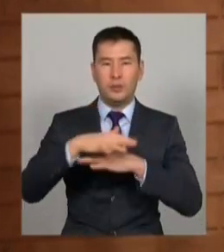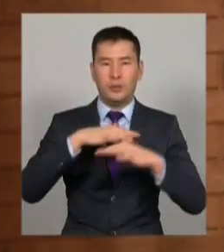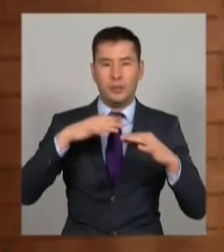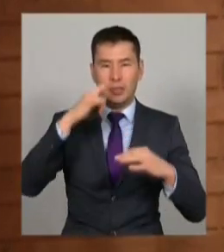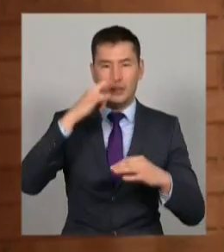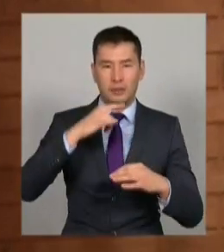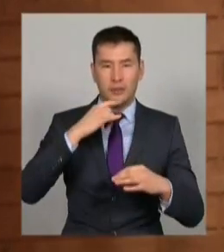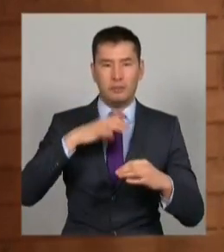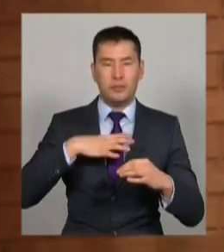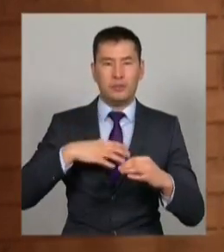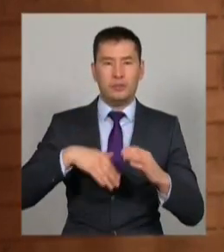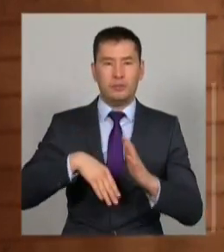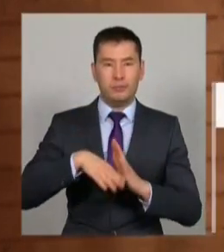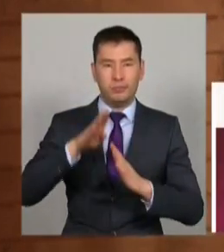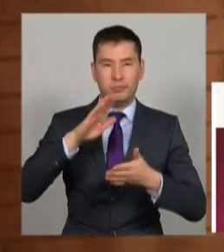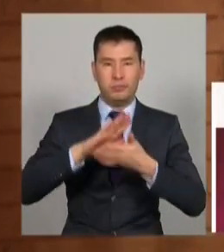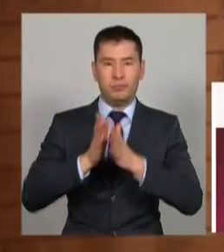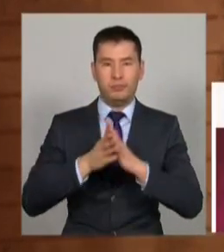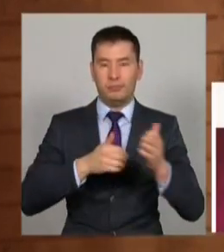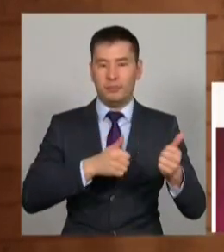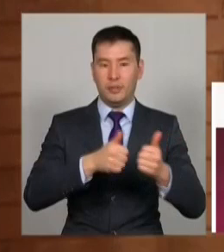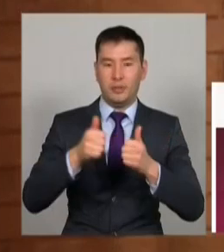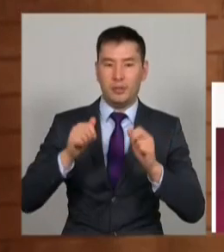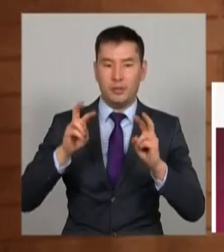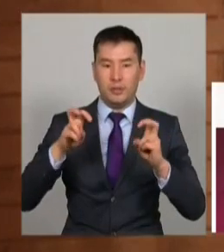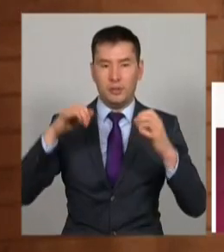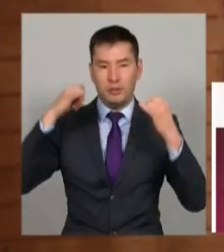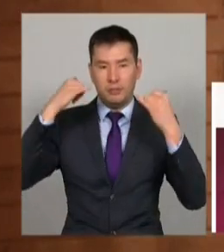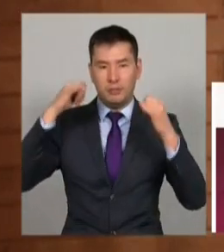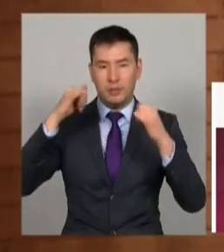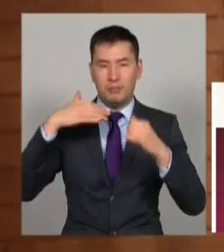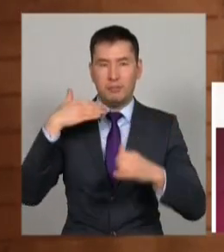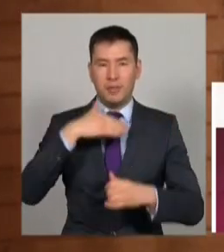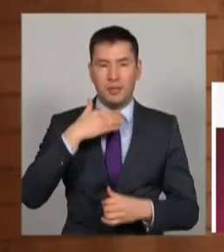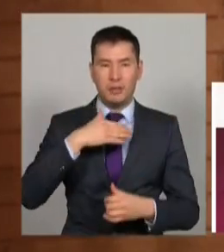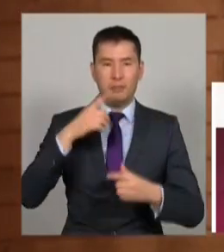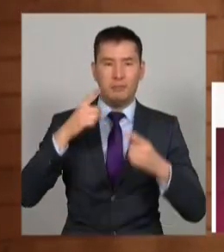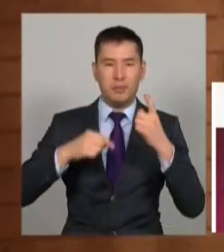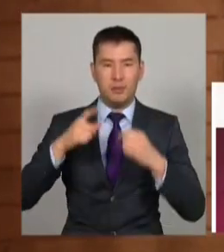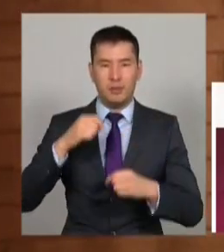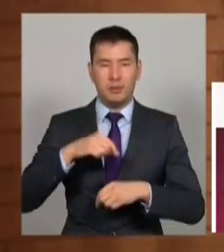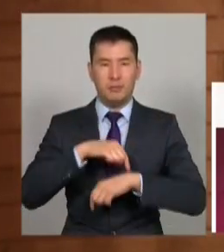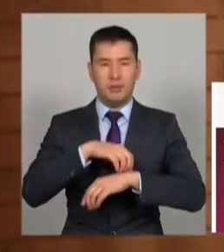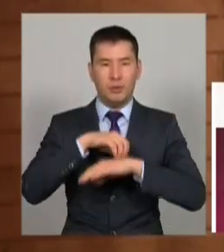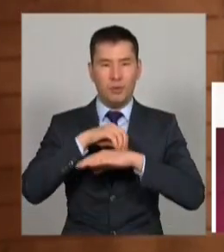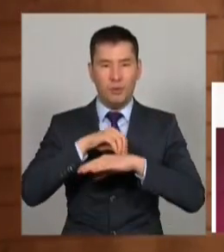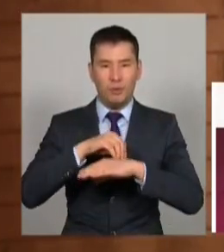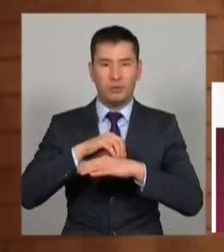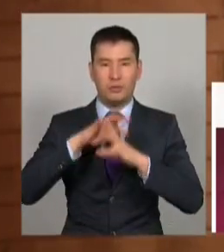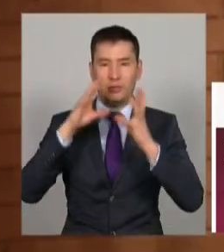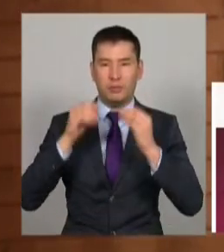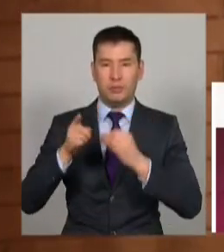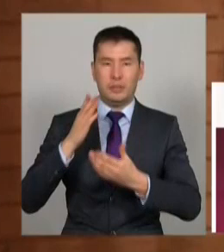балайды. Сондықтан сиырдың еті де, сүті де, терісі де барлығын қазақ жақсылыққа